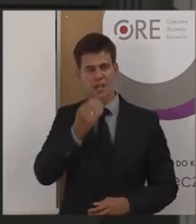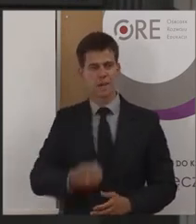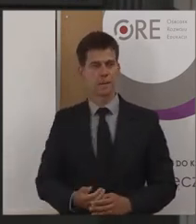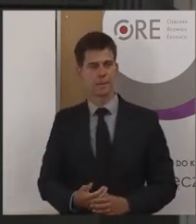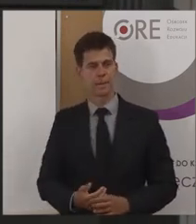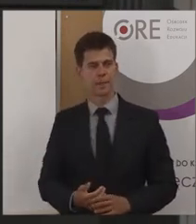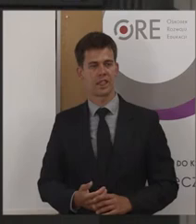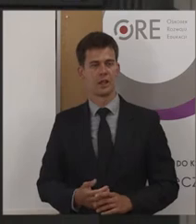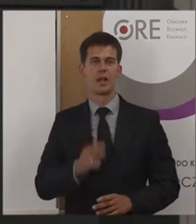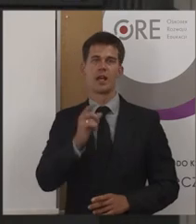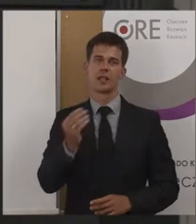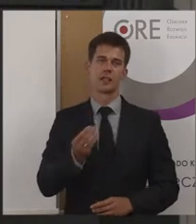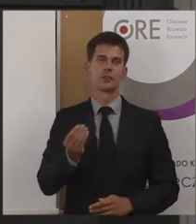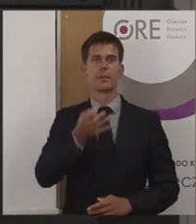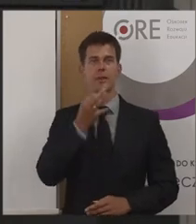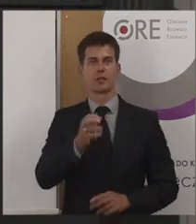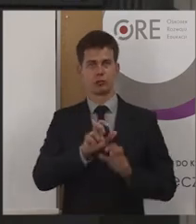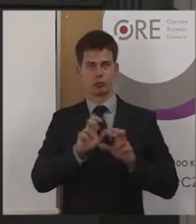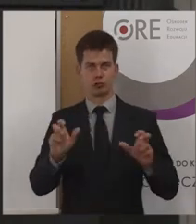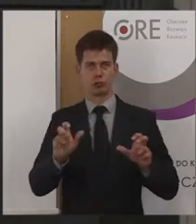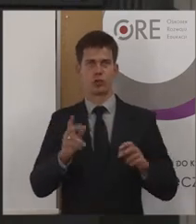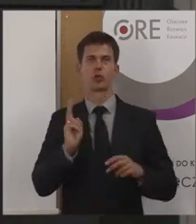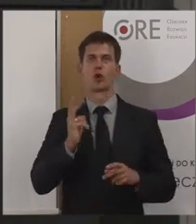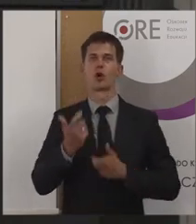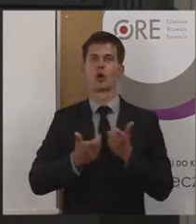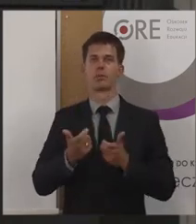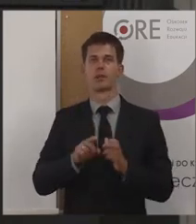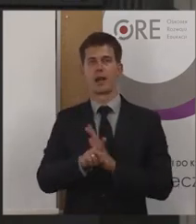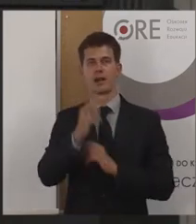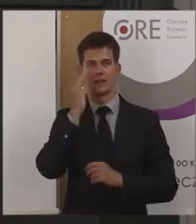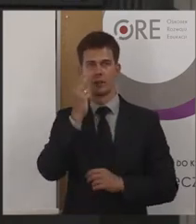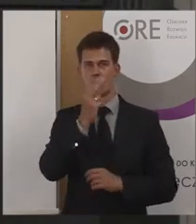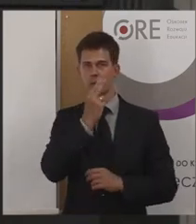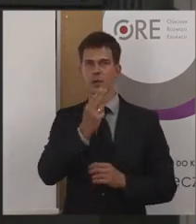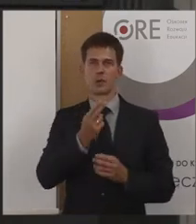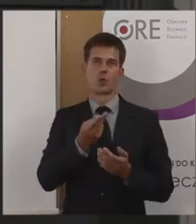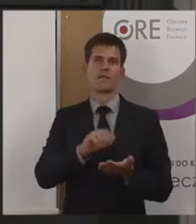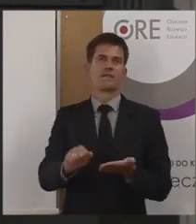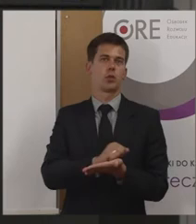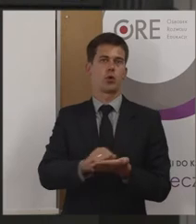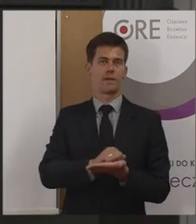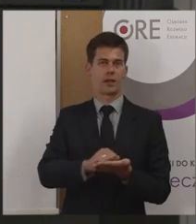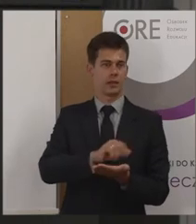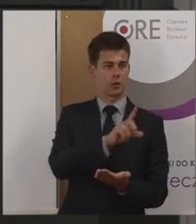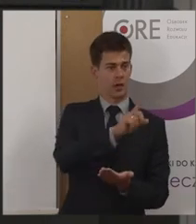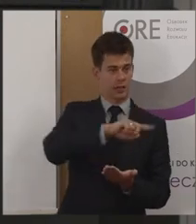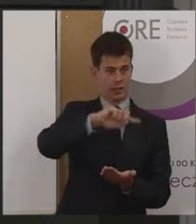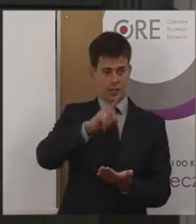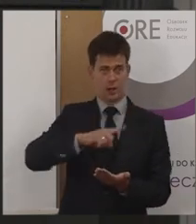I czy ktoś będzie tworzył te materiały? Czy myślano o tym, żeby tworzyć te materiały